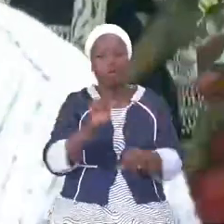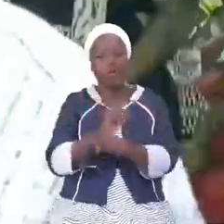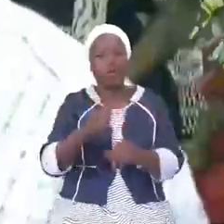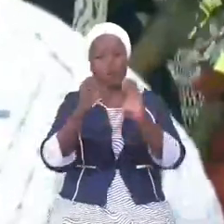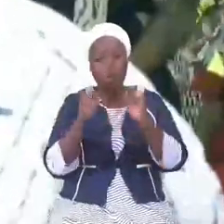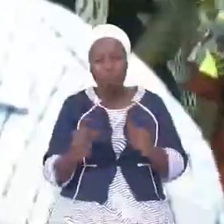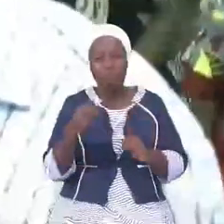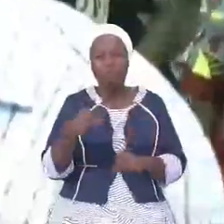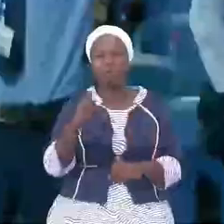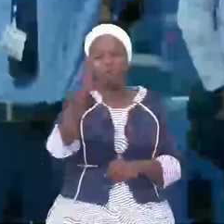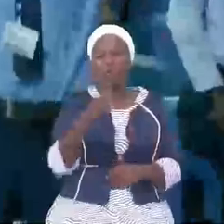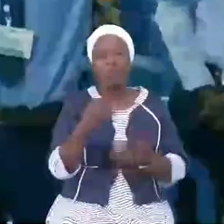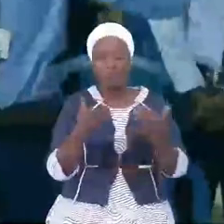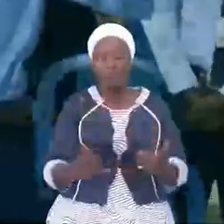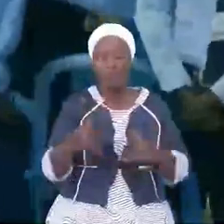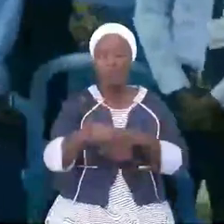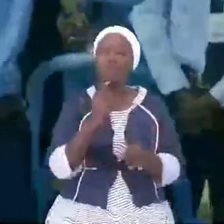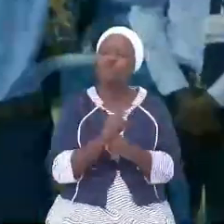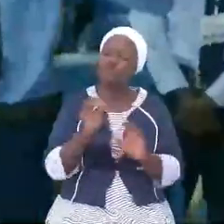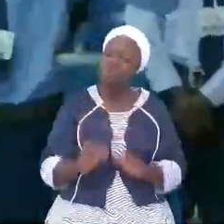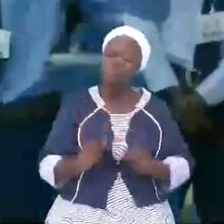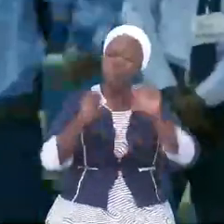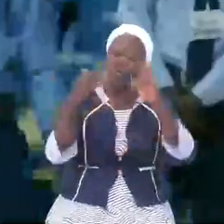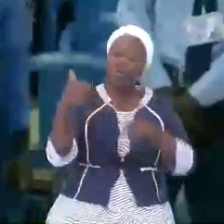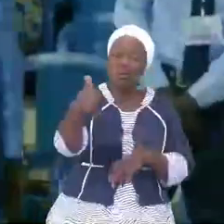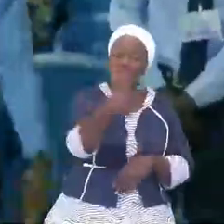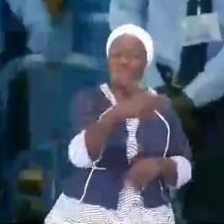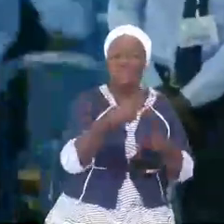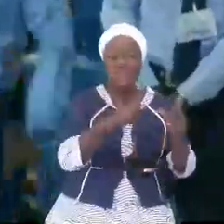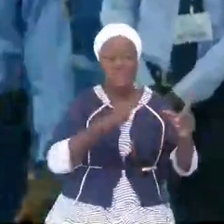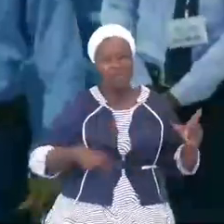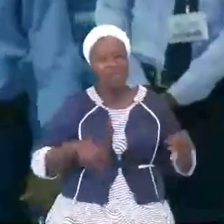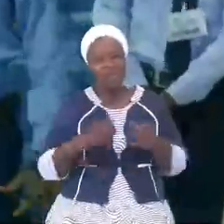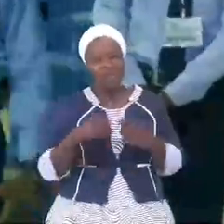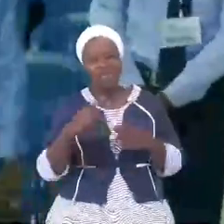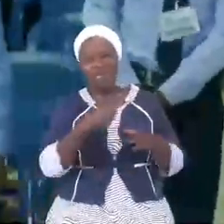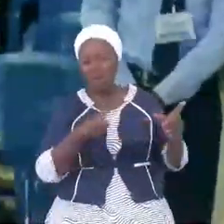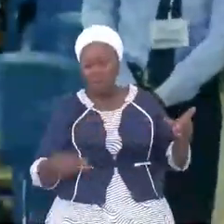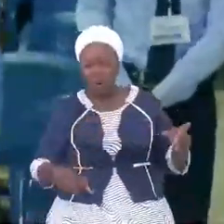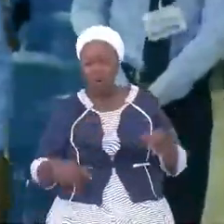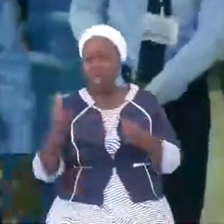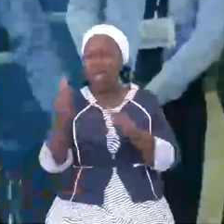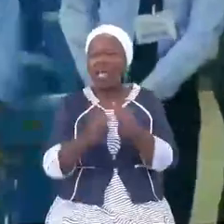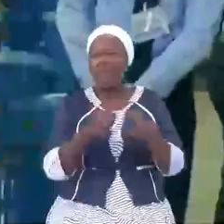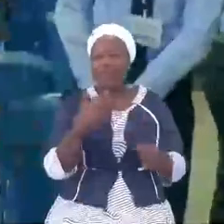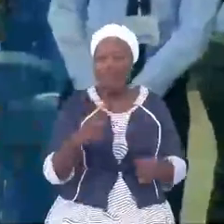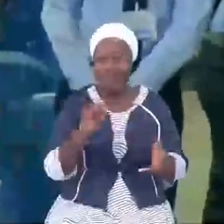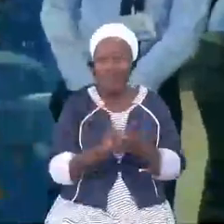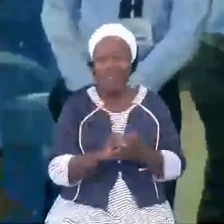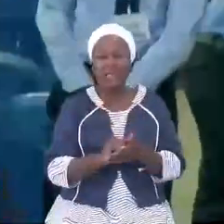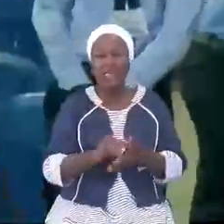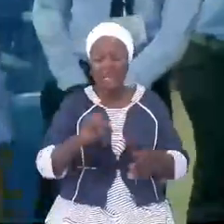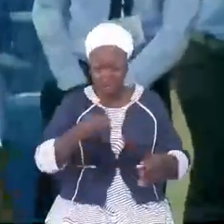miraculeuse du Seigneur ce soir. Abandonne-toi au Seigneur et dis Seigneur, tout ce que j'ai ôté de